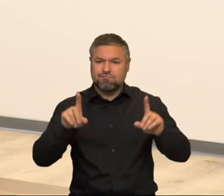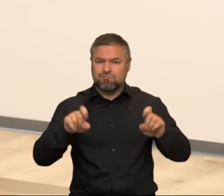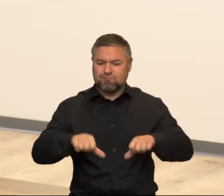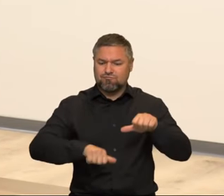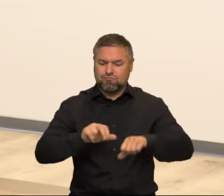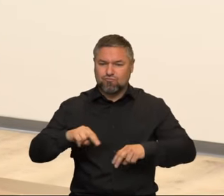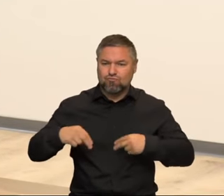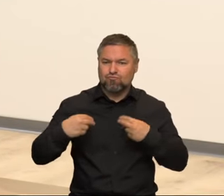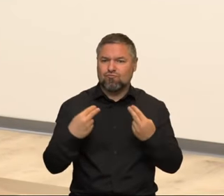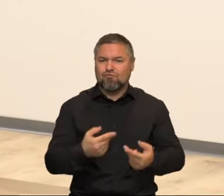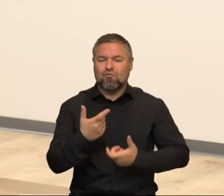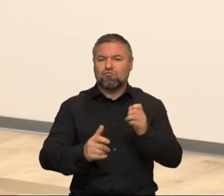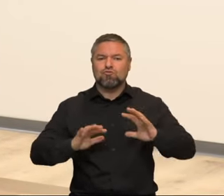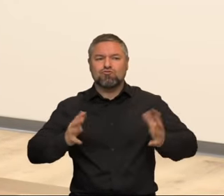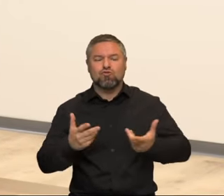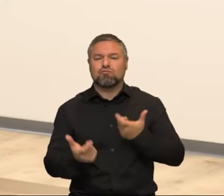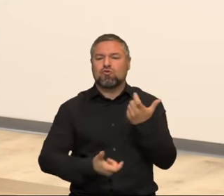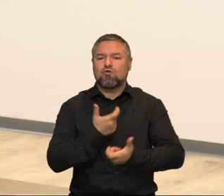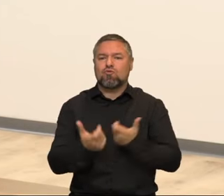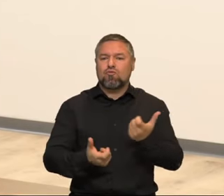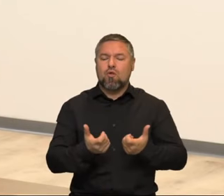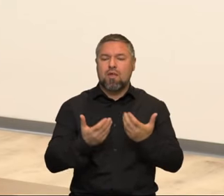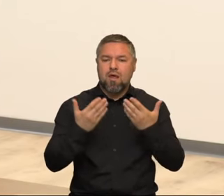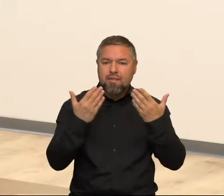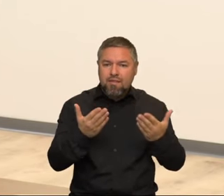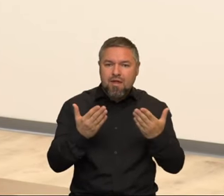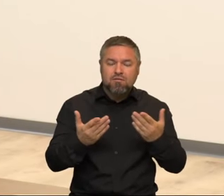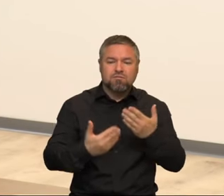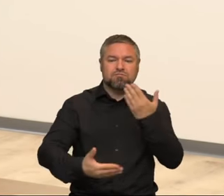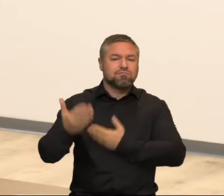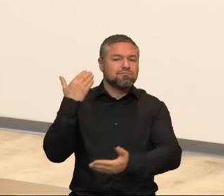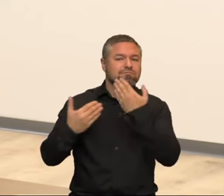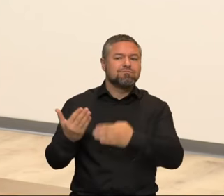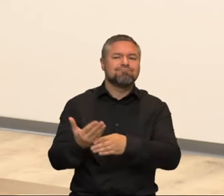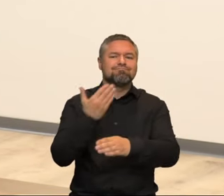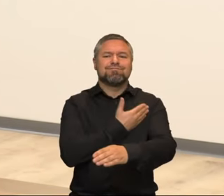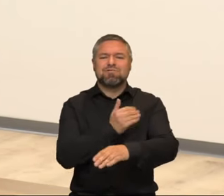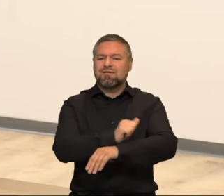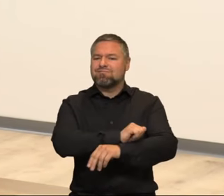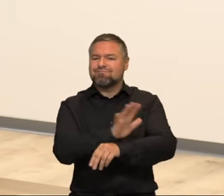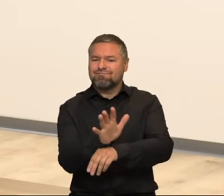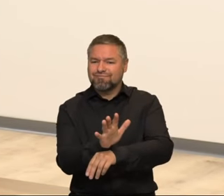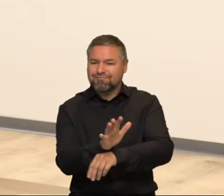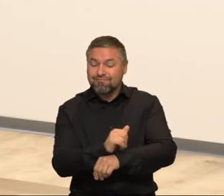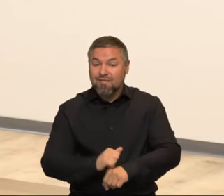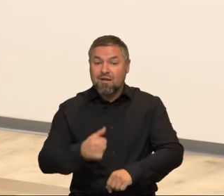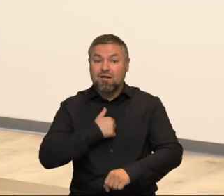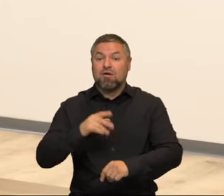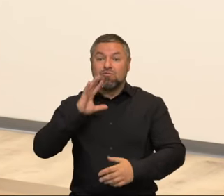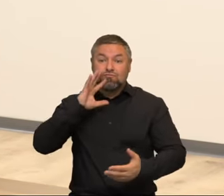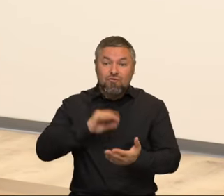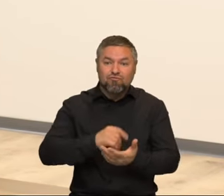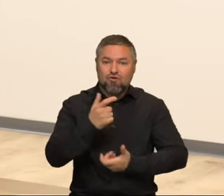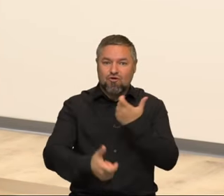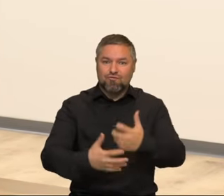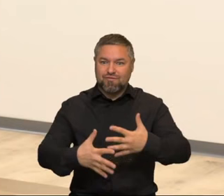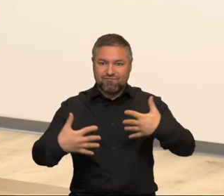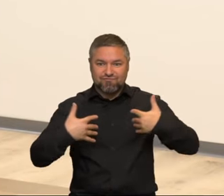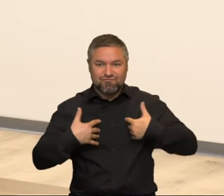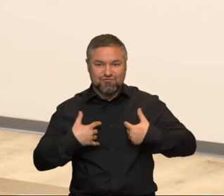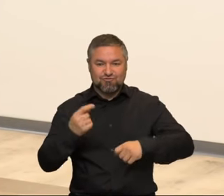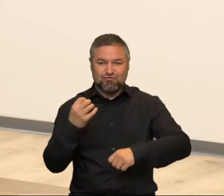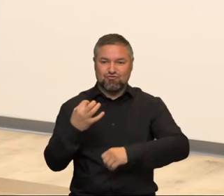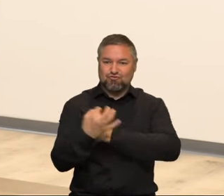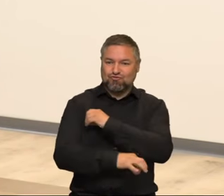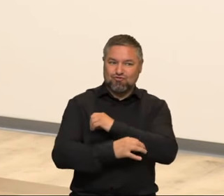roku powrócimy do takiego sposobu funkcjonowania uczelni, jaki znamy sprzed pandemii koronawirusa. Znów będą Państwo mogli wprowadzać w życie idee